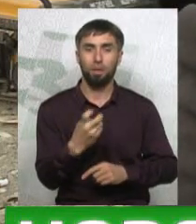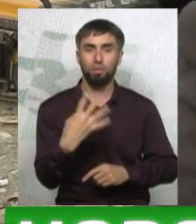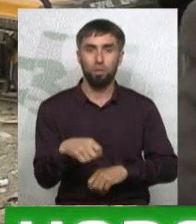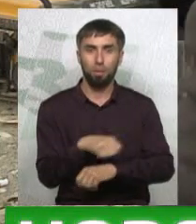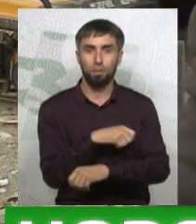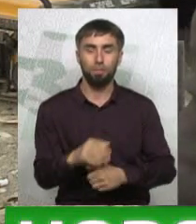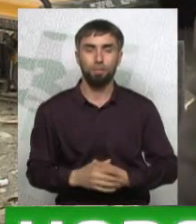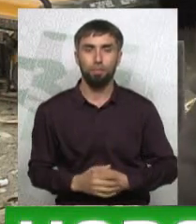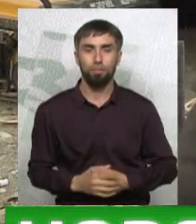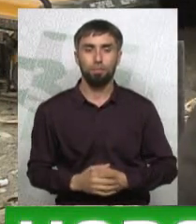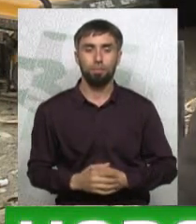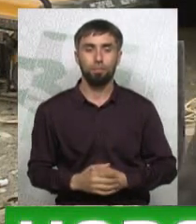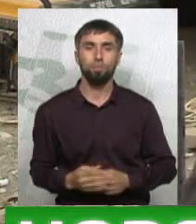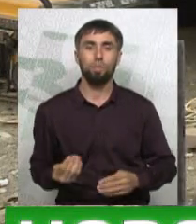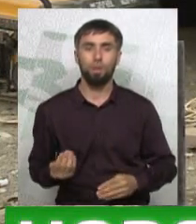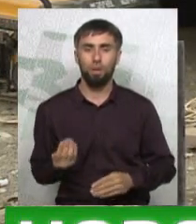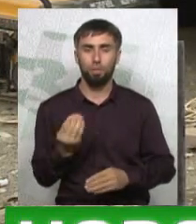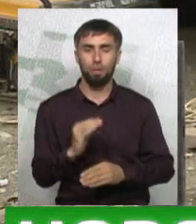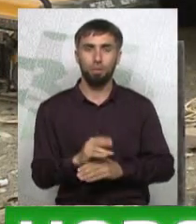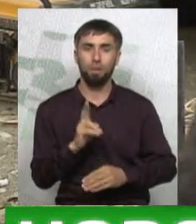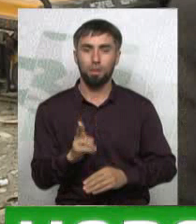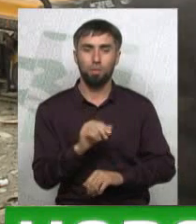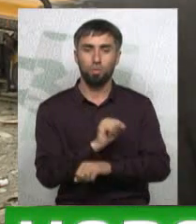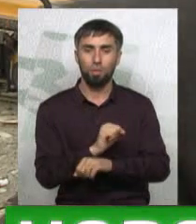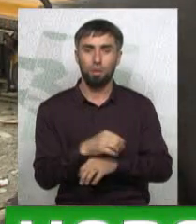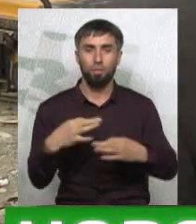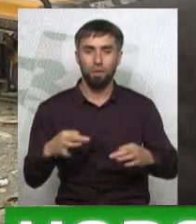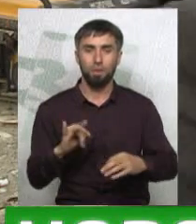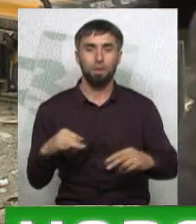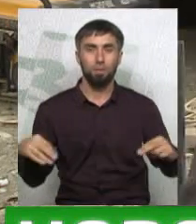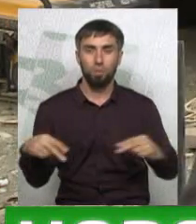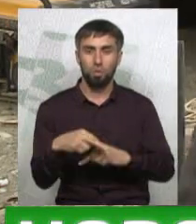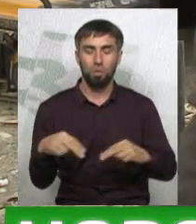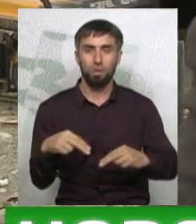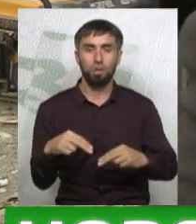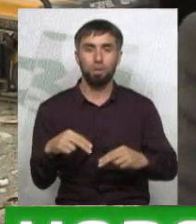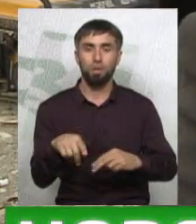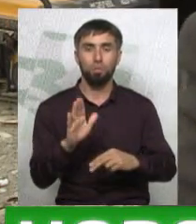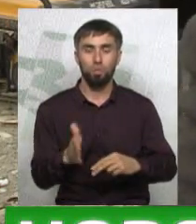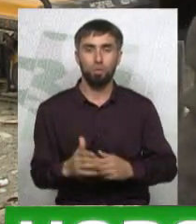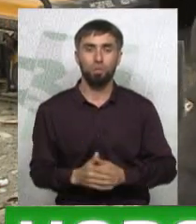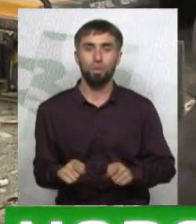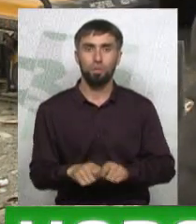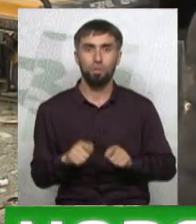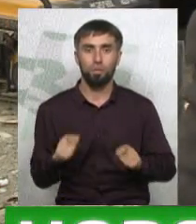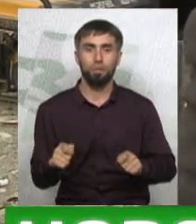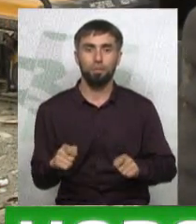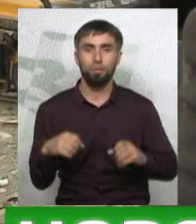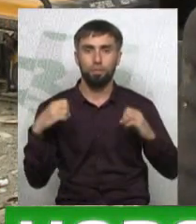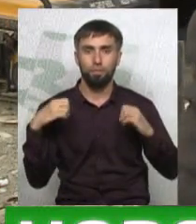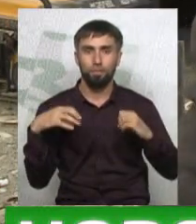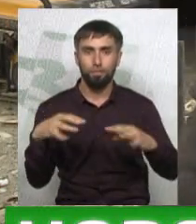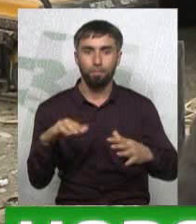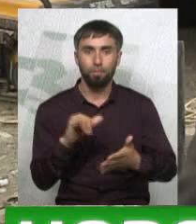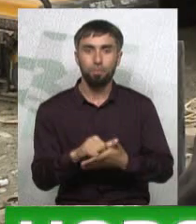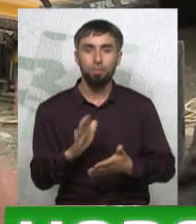метров. Дополнительно к парковочной зоне и зоне пешеходной территории здесь будет создано освещение,